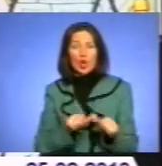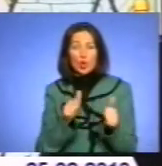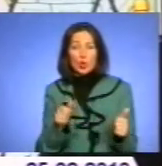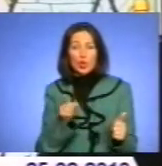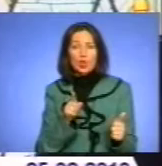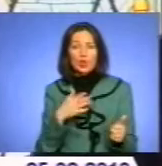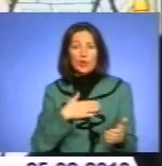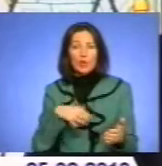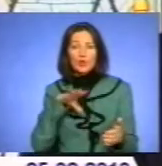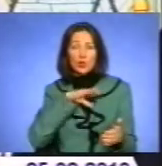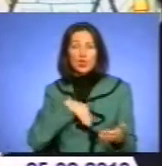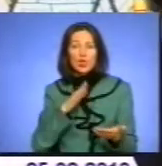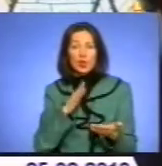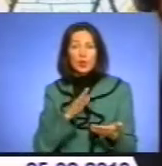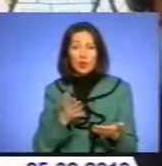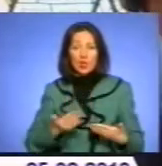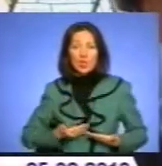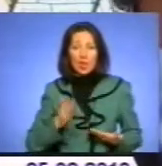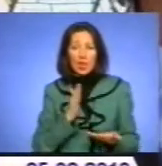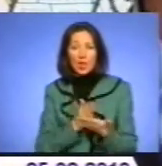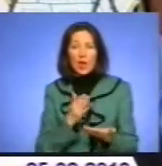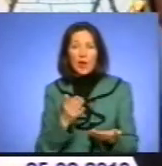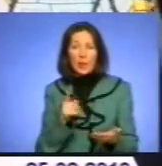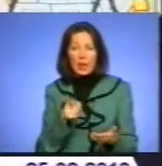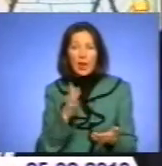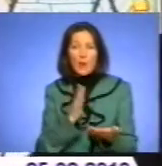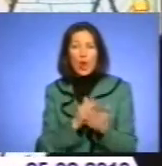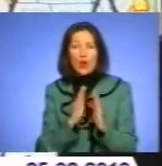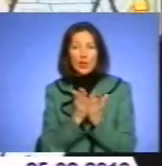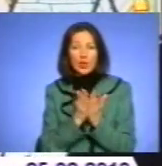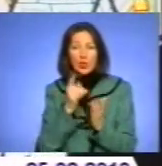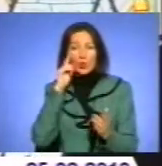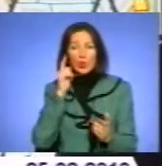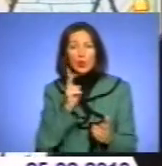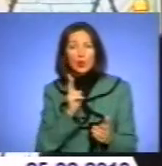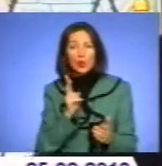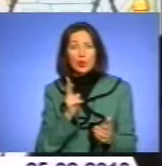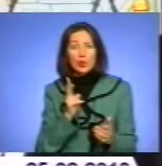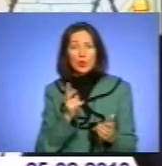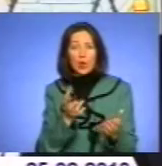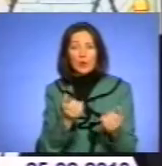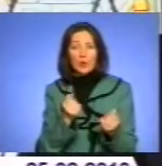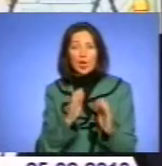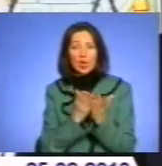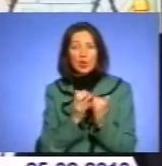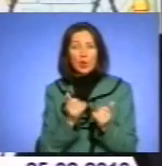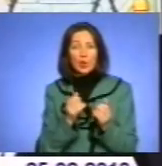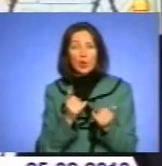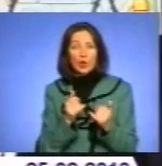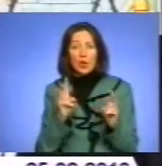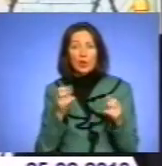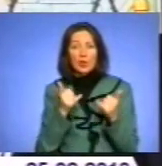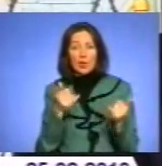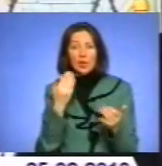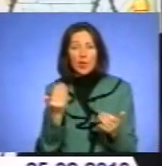житті буває, і це все воно є в моїй книжці. Я думаю, хто візьме цю книжечку «Для тебе», то в кінці вона почитає, що